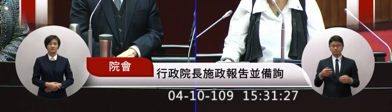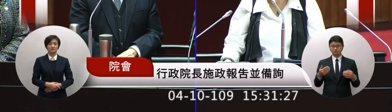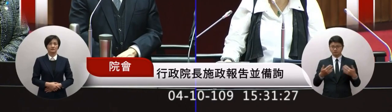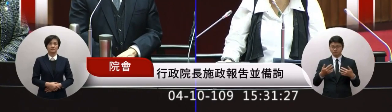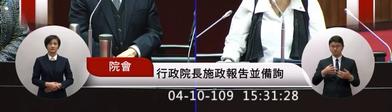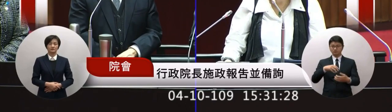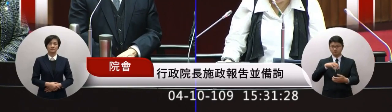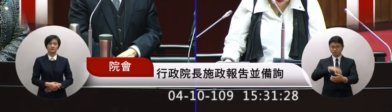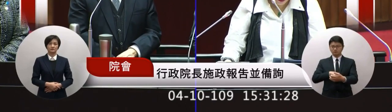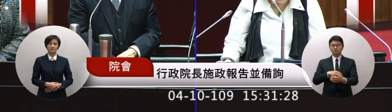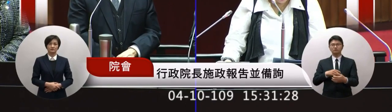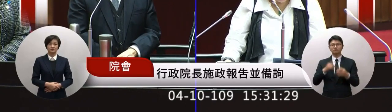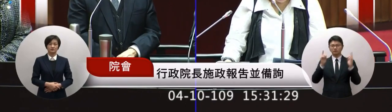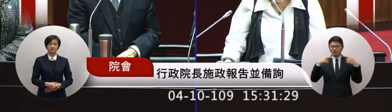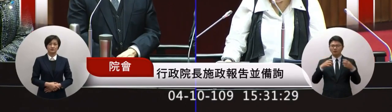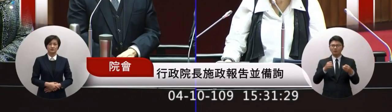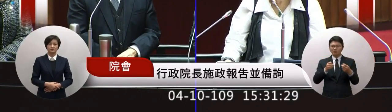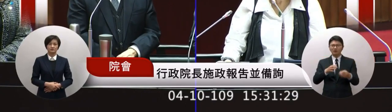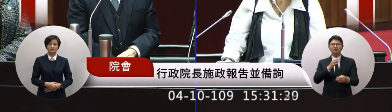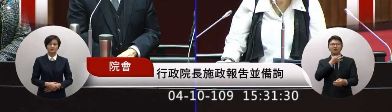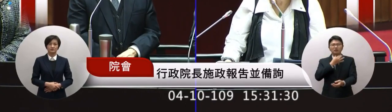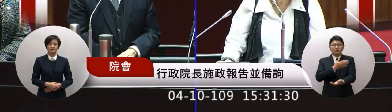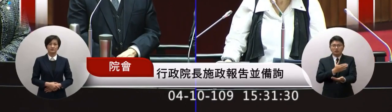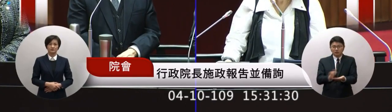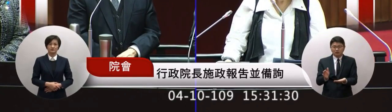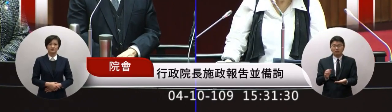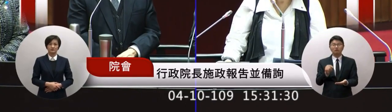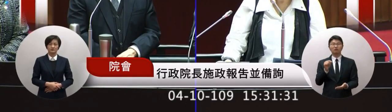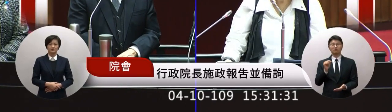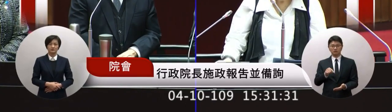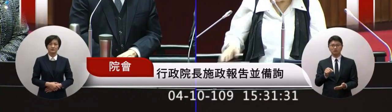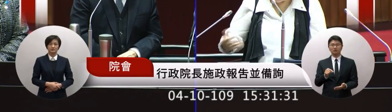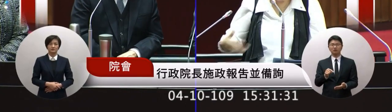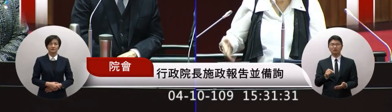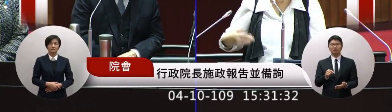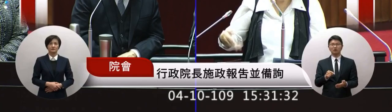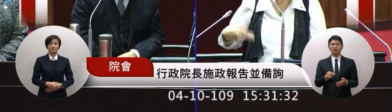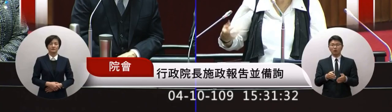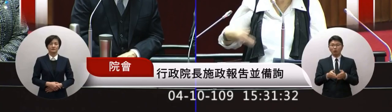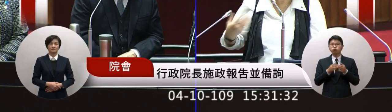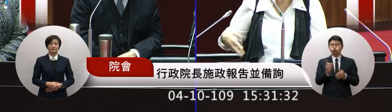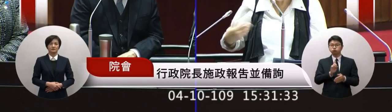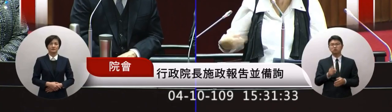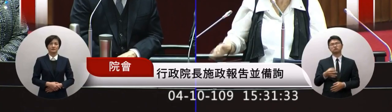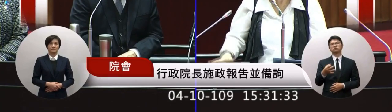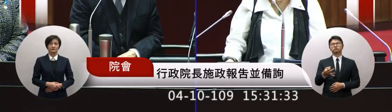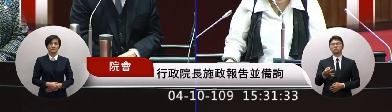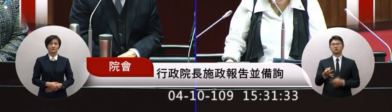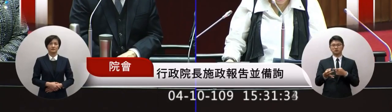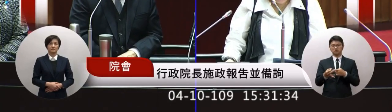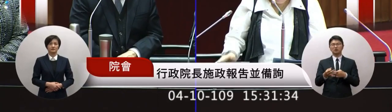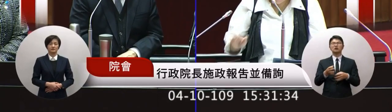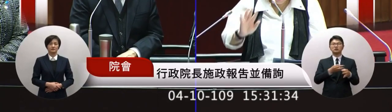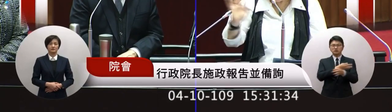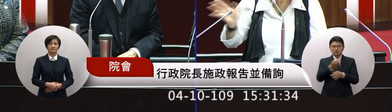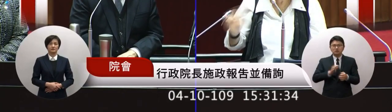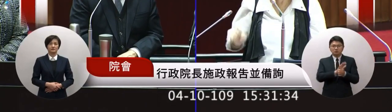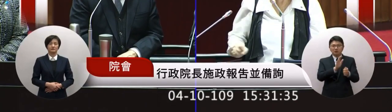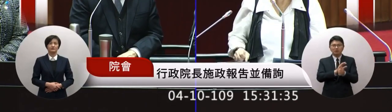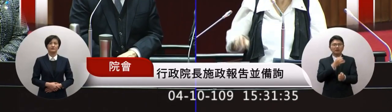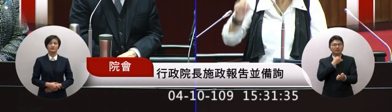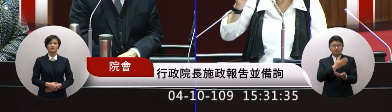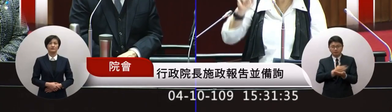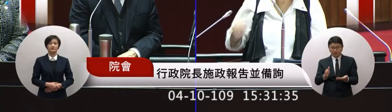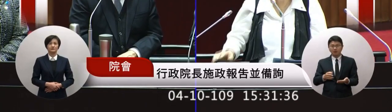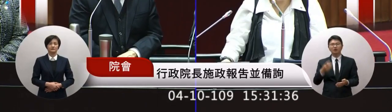中，我们常谈到纾困呐，纾困不但需要钱啊，我们在经济上的纾困，其实很多人都